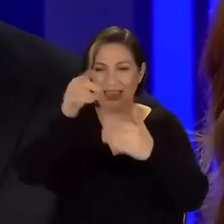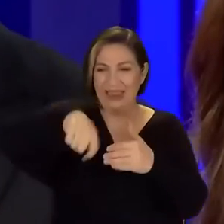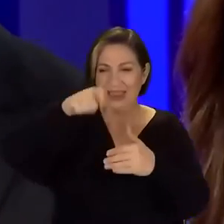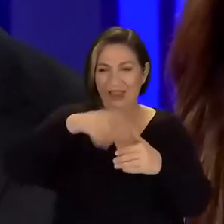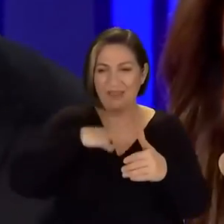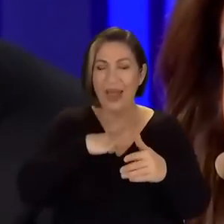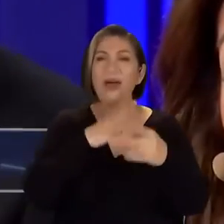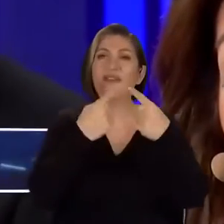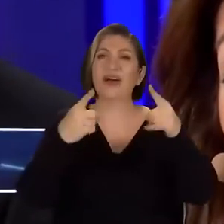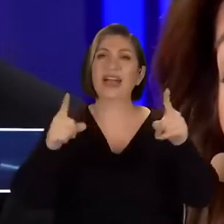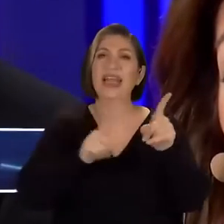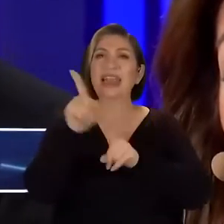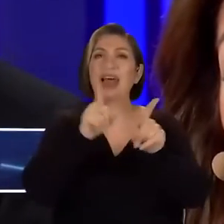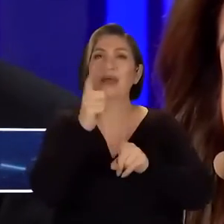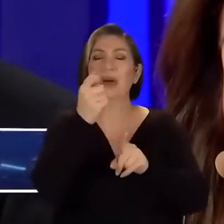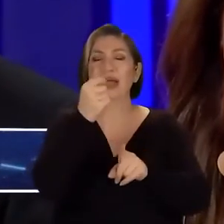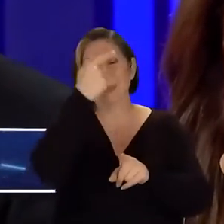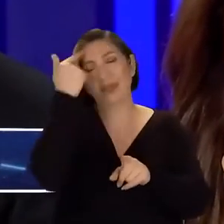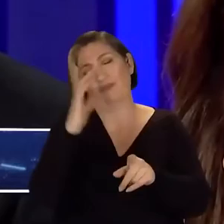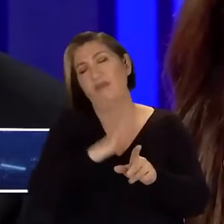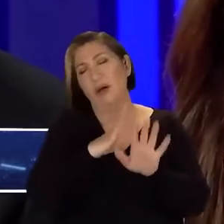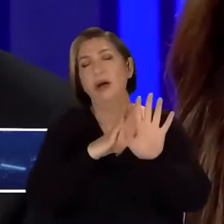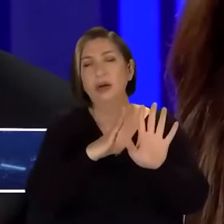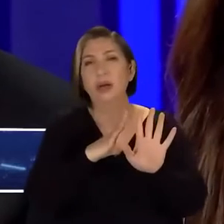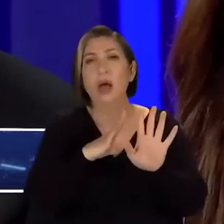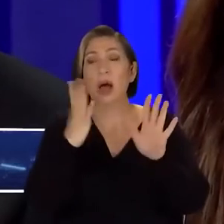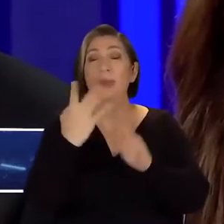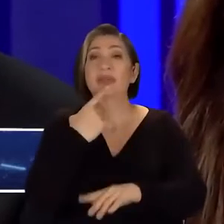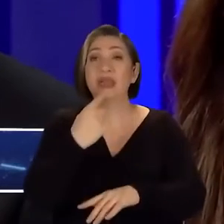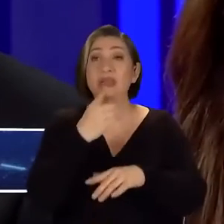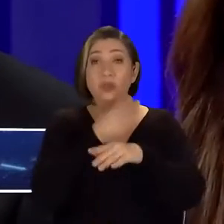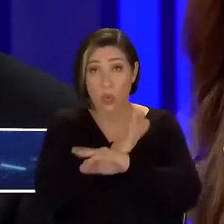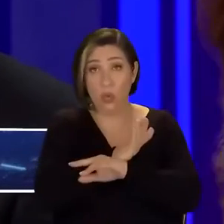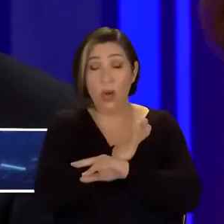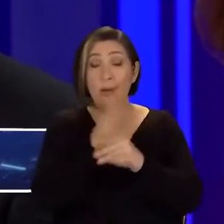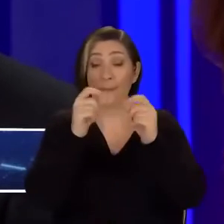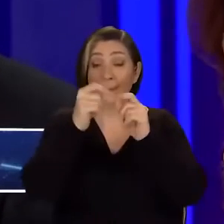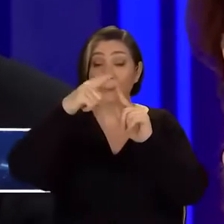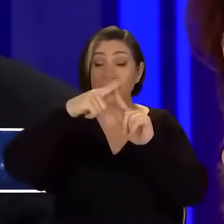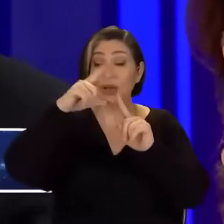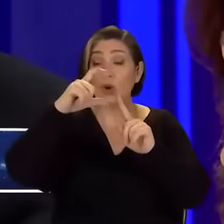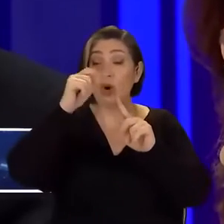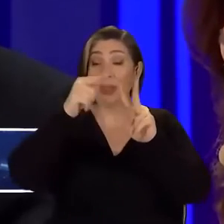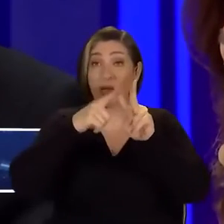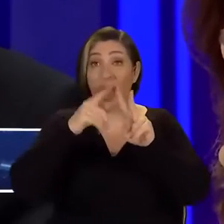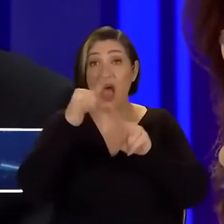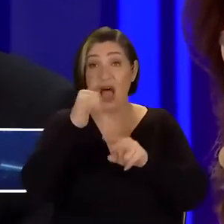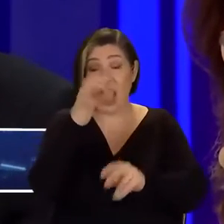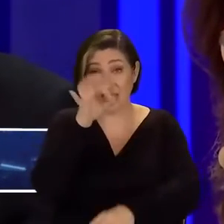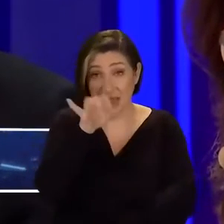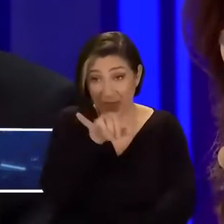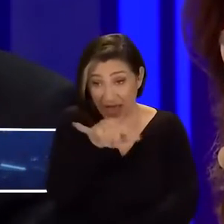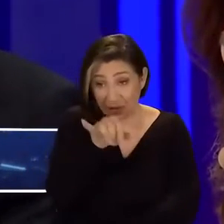paralarla alışveriş yapmanıza imkan sağlayan kartlar var. Ama dediğiniz nokta doğru. Bitcoin böyle altına mı yakın